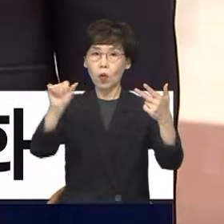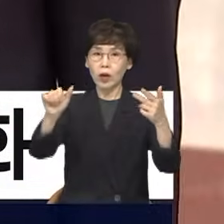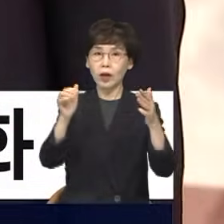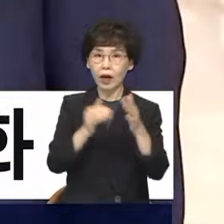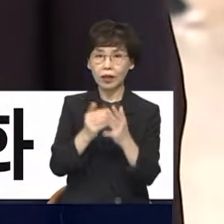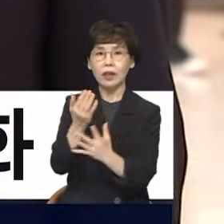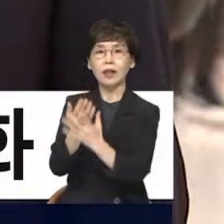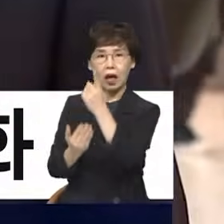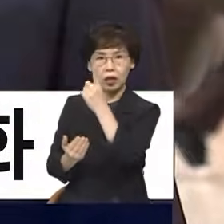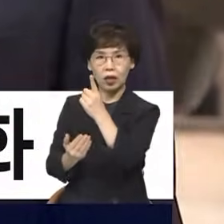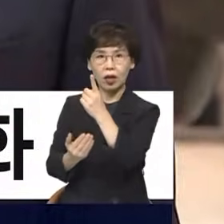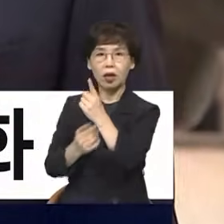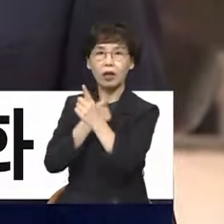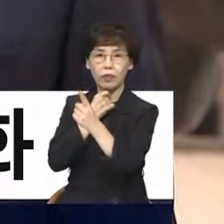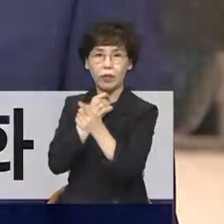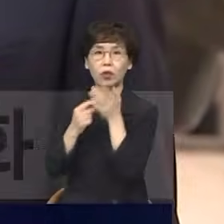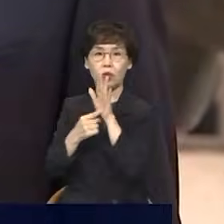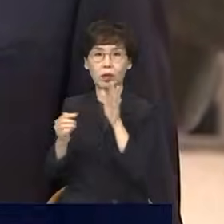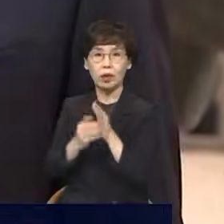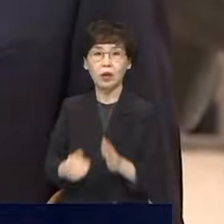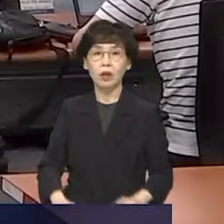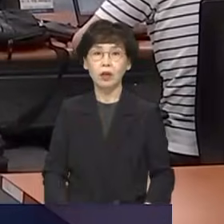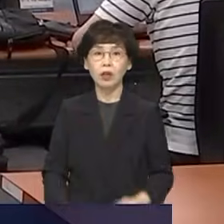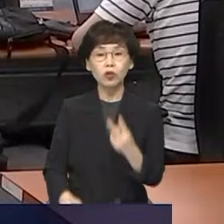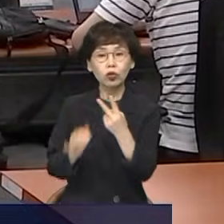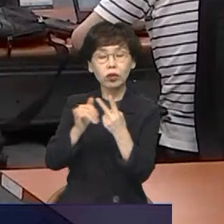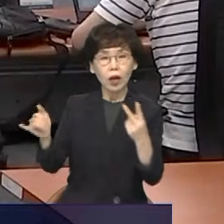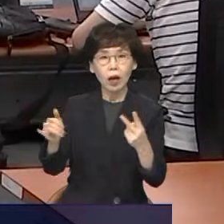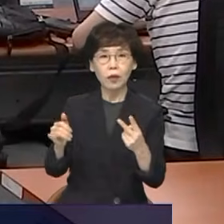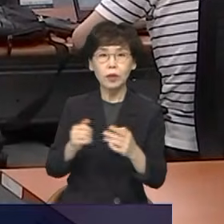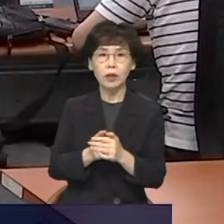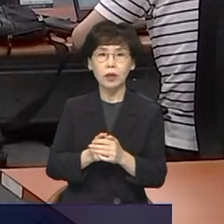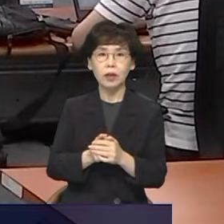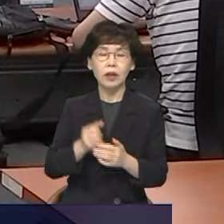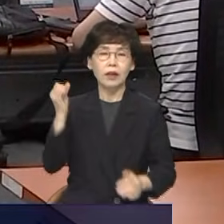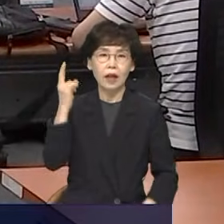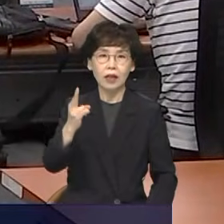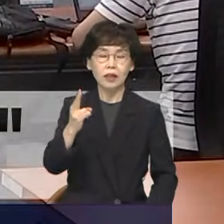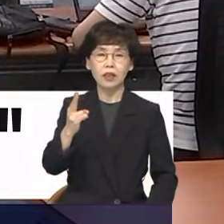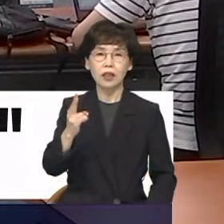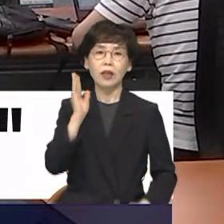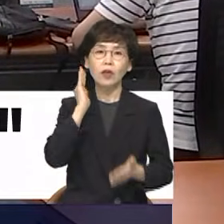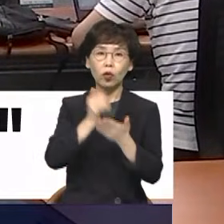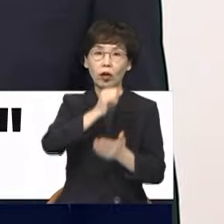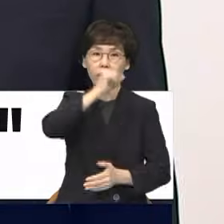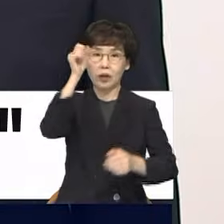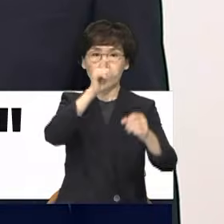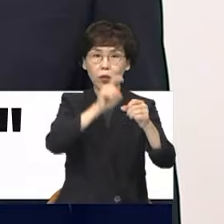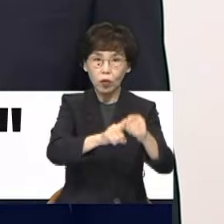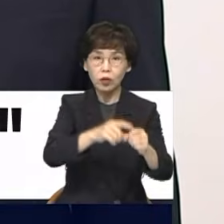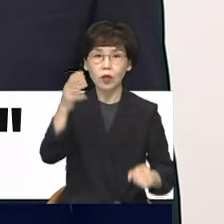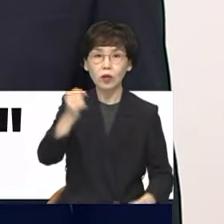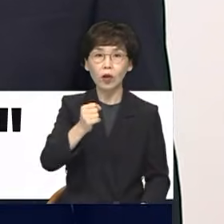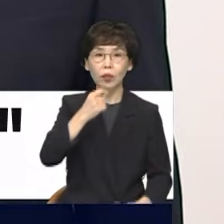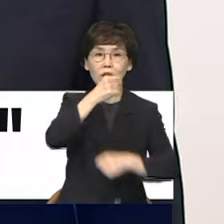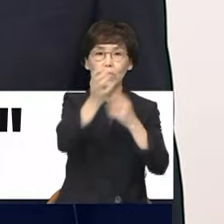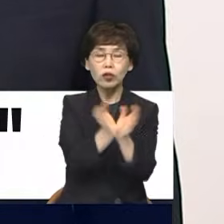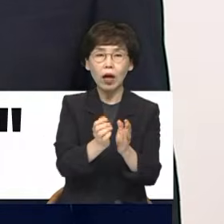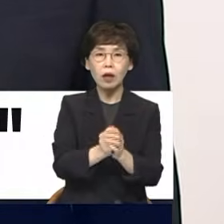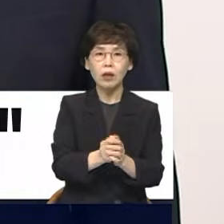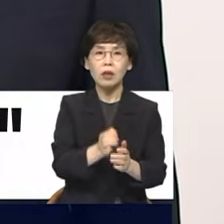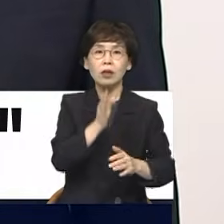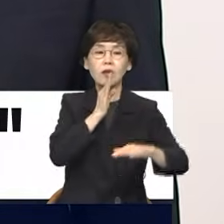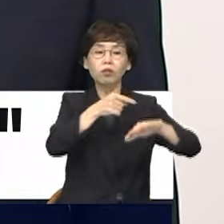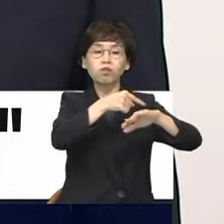후보 단일화를 하겠다고 밝혔습니다. 두 사람은 정권 재창출을 소명으로 민주당 적통 후보 만들기를